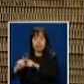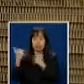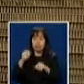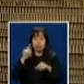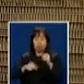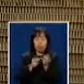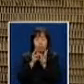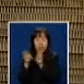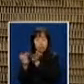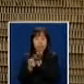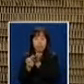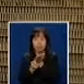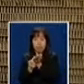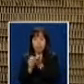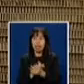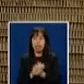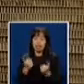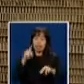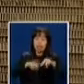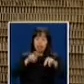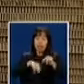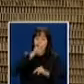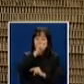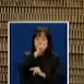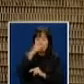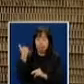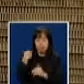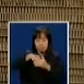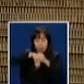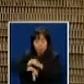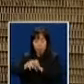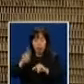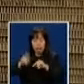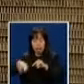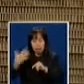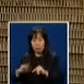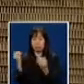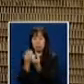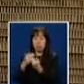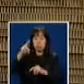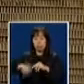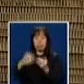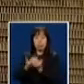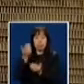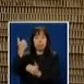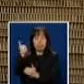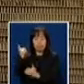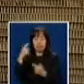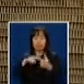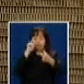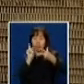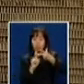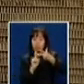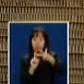ไก่นะครับคือแม่พันธุ์แล้วเนี่ยก็มีผลกระทบอย่างมากต่อราคาไข่ในปัจจุบันและในช่วงสุดท้ายครับ